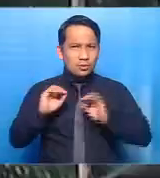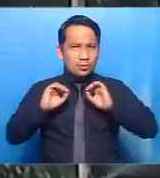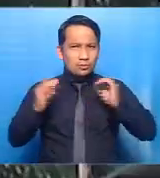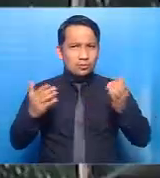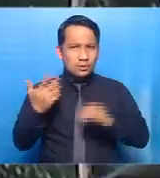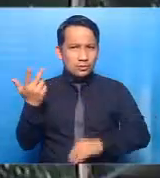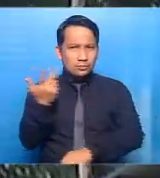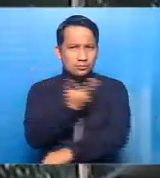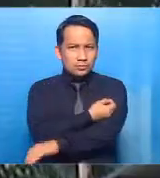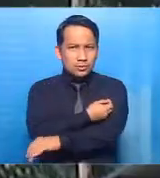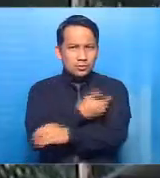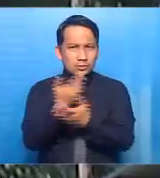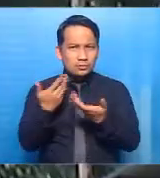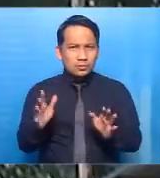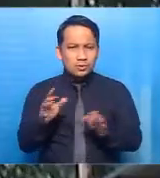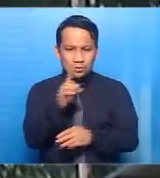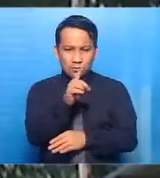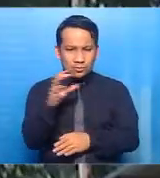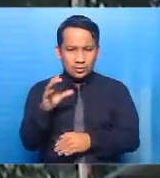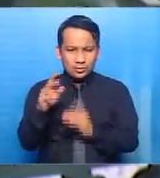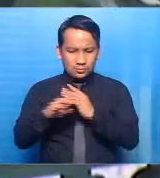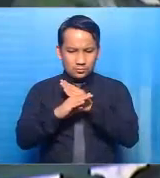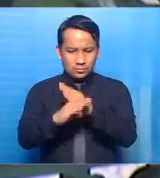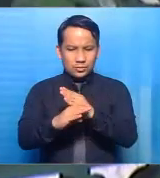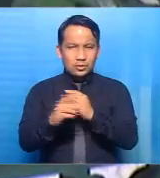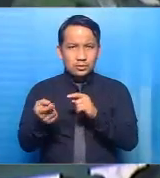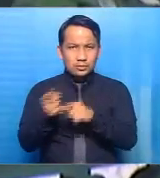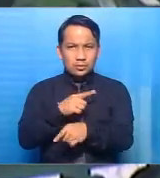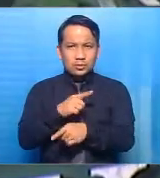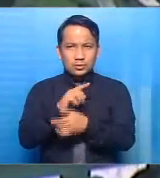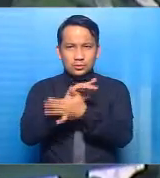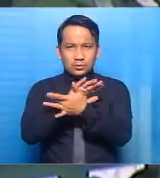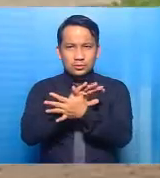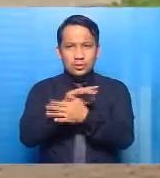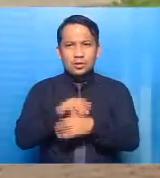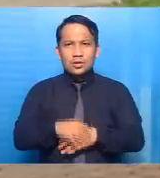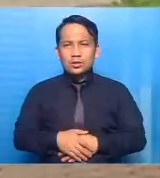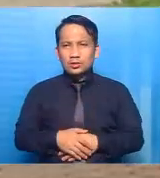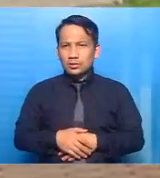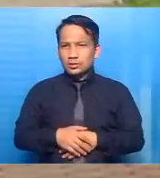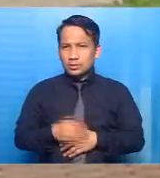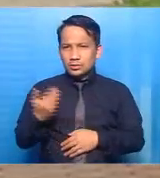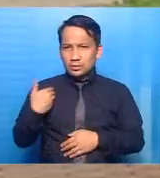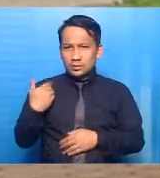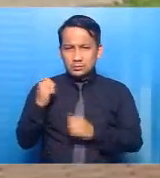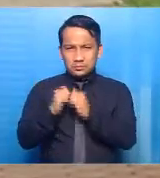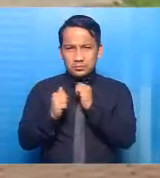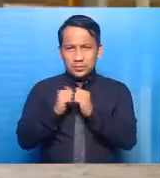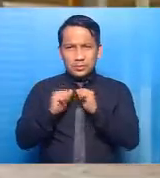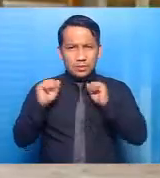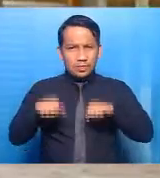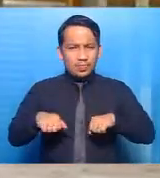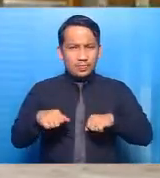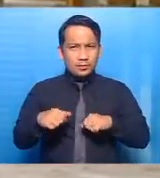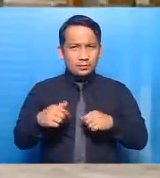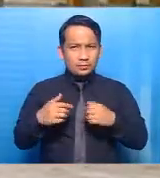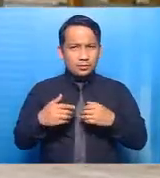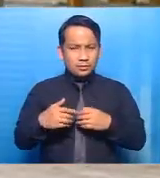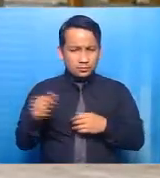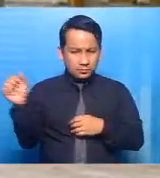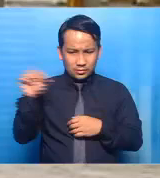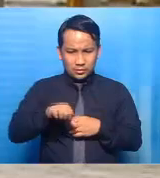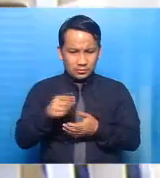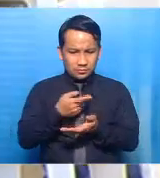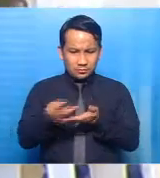walang vaccine na nagagarantiya ng 100% protection mula sa COVID-19. Pero hindi ibig sabihin ito na failed o palpak